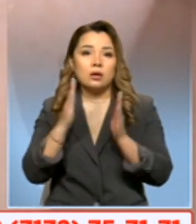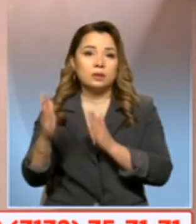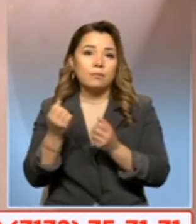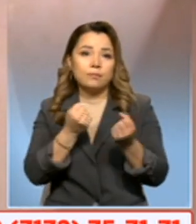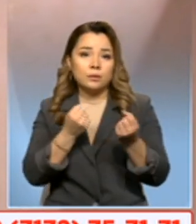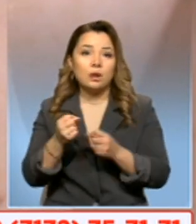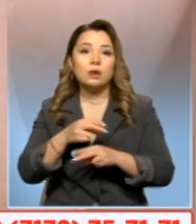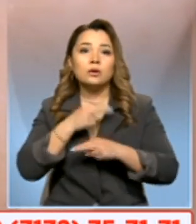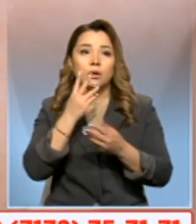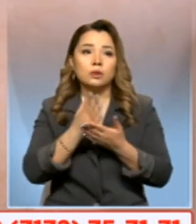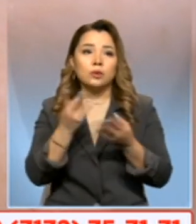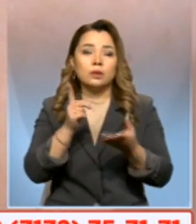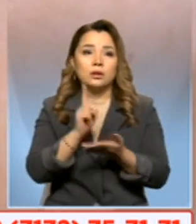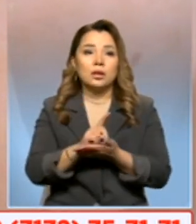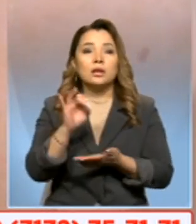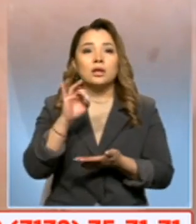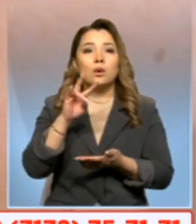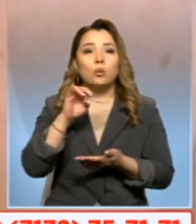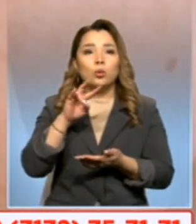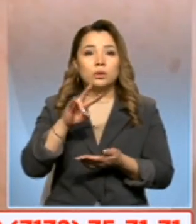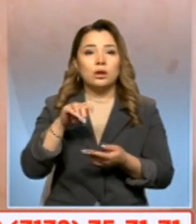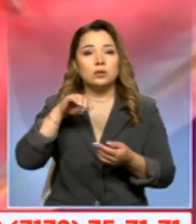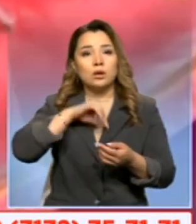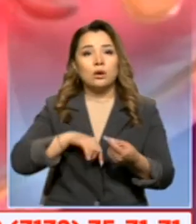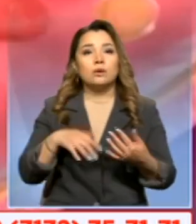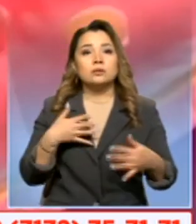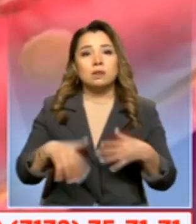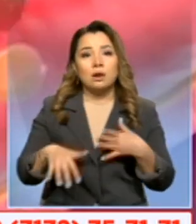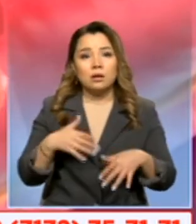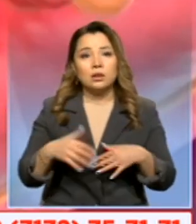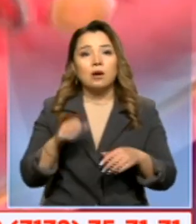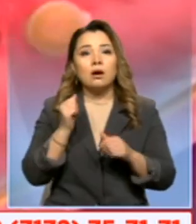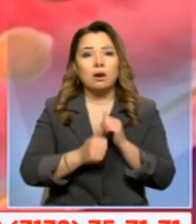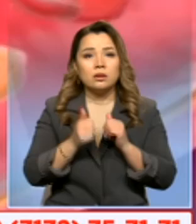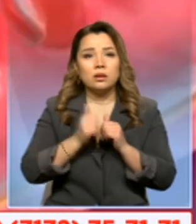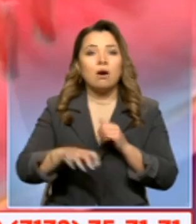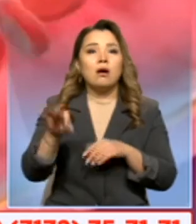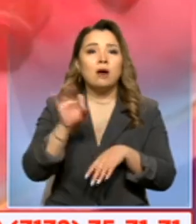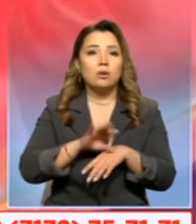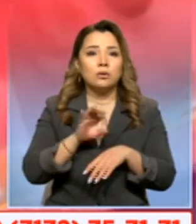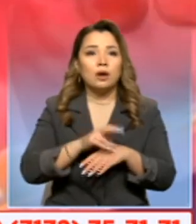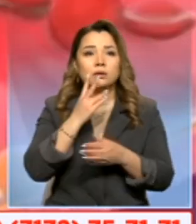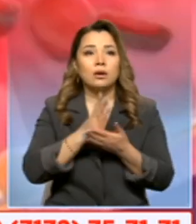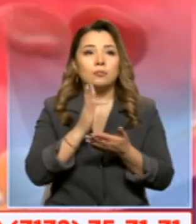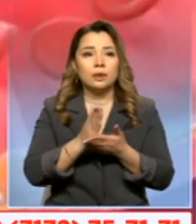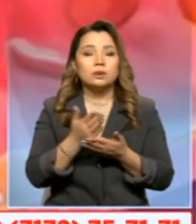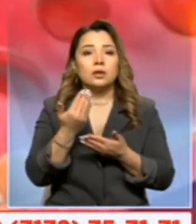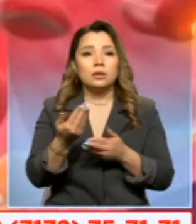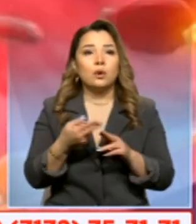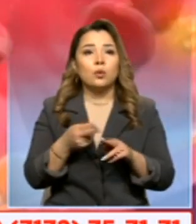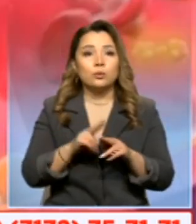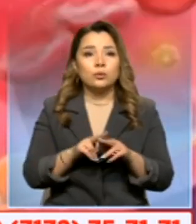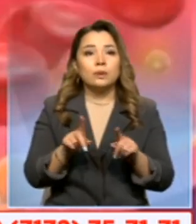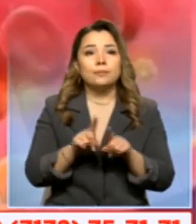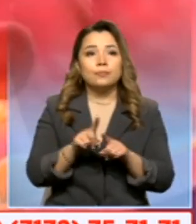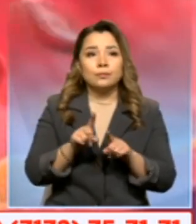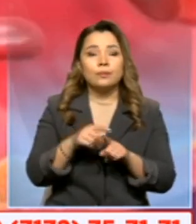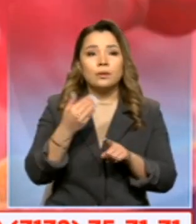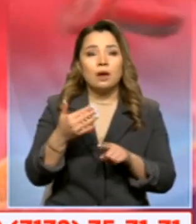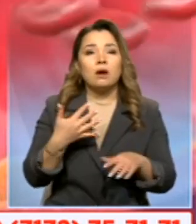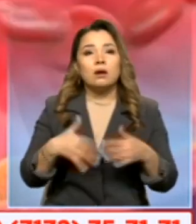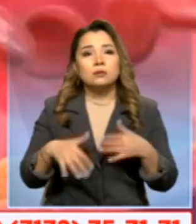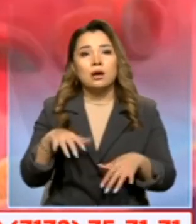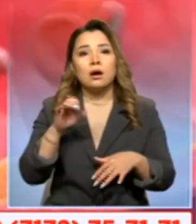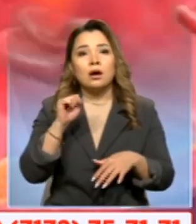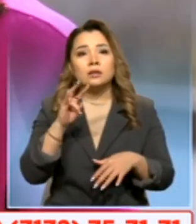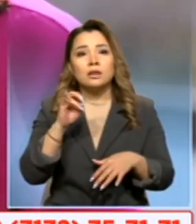соған көңіл бөлу керек. Және де иммун жүйесінің түсуі адам жиі-жиі ауыра бастайды. Одан кейін бізде ол анемия,